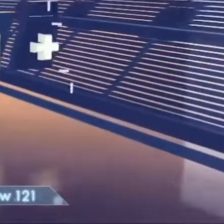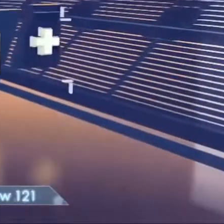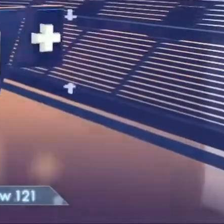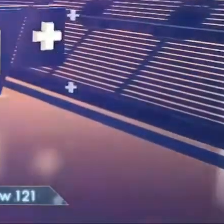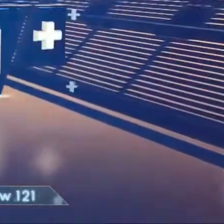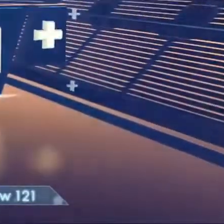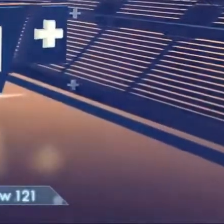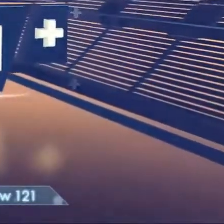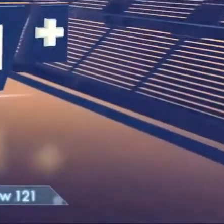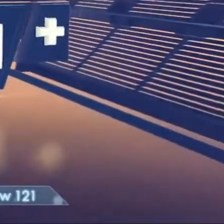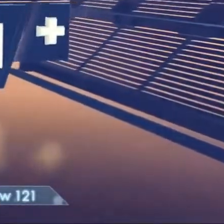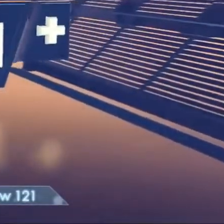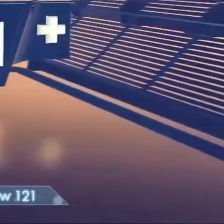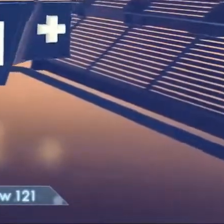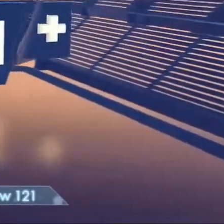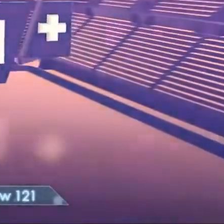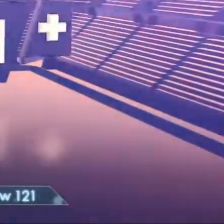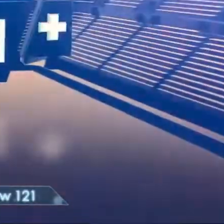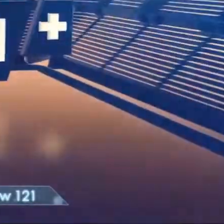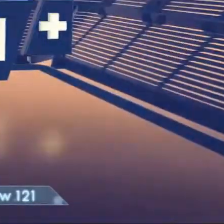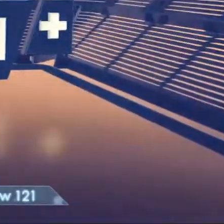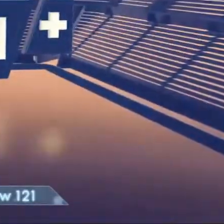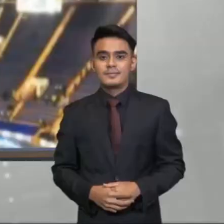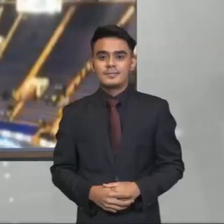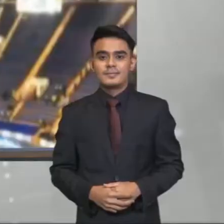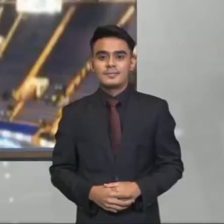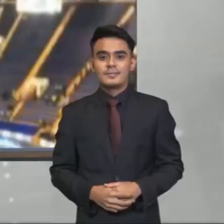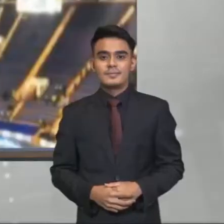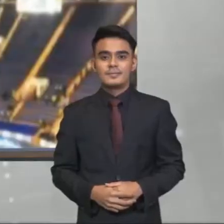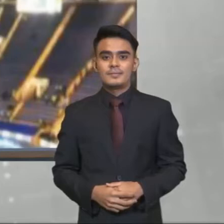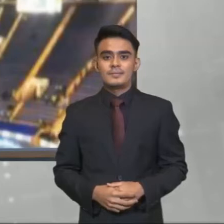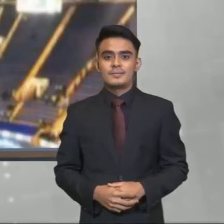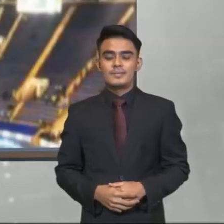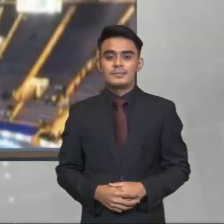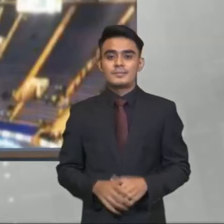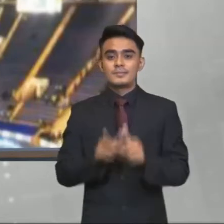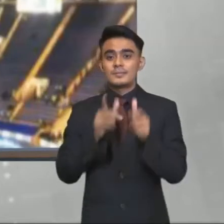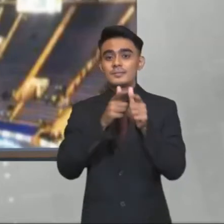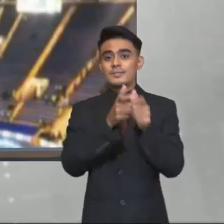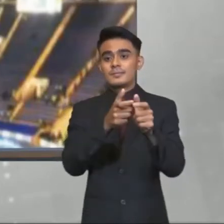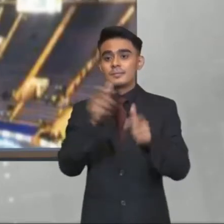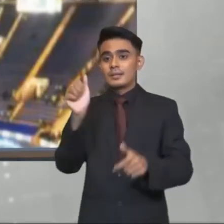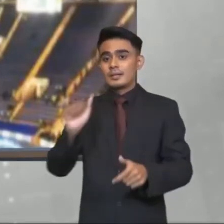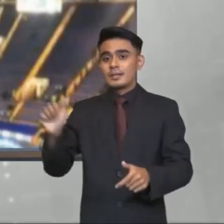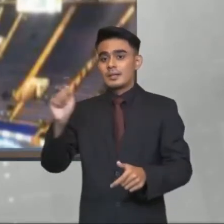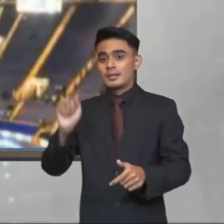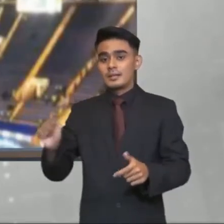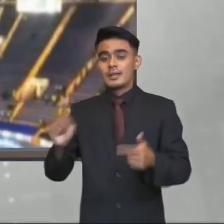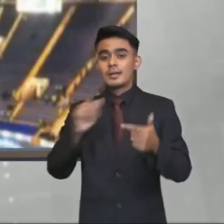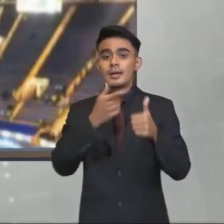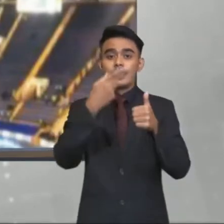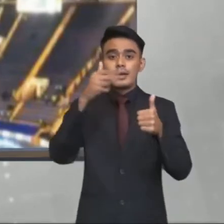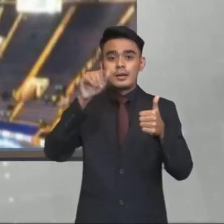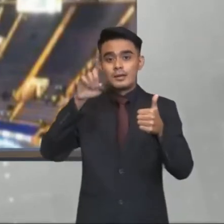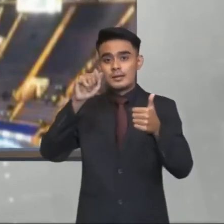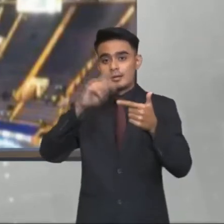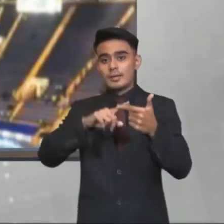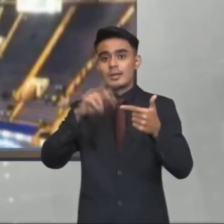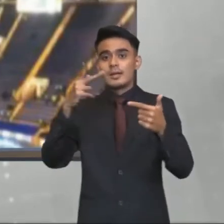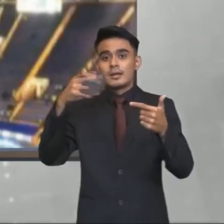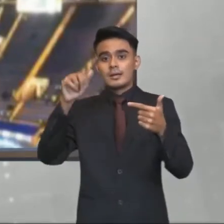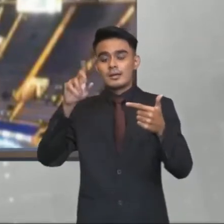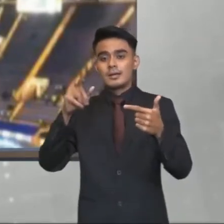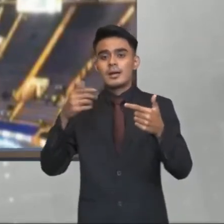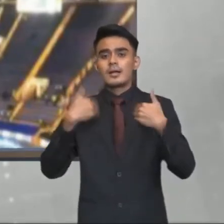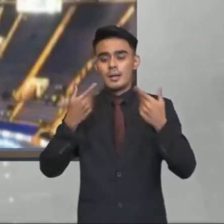hai hai Hai Raja Pacul Asia Tenggara Muhammad Haikal Hanafi dan Chairul Hafidz jantan